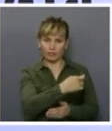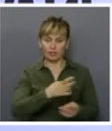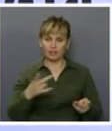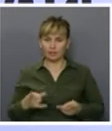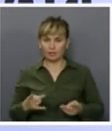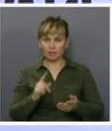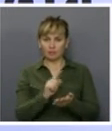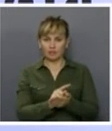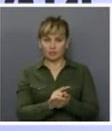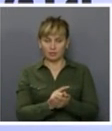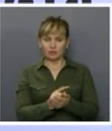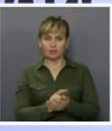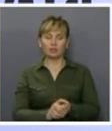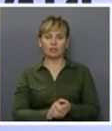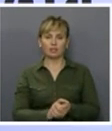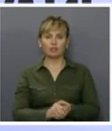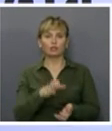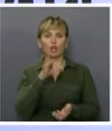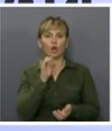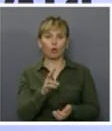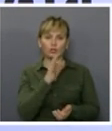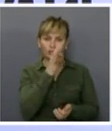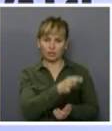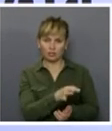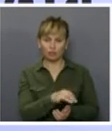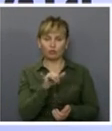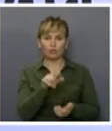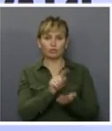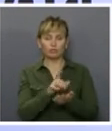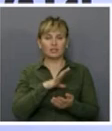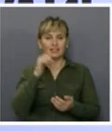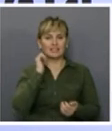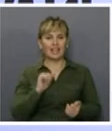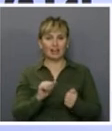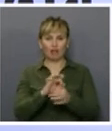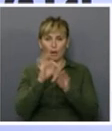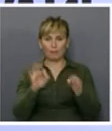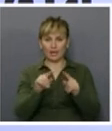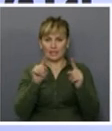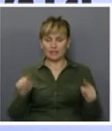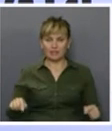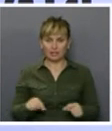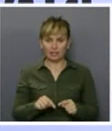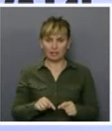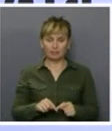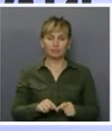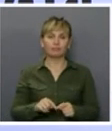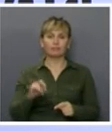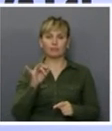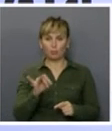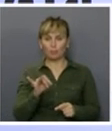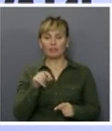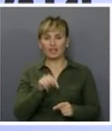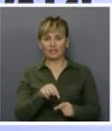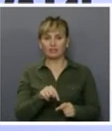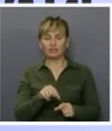обязуетесь поставить в такой-то определенный срок. У вас должен быть обязательно наличие старого образца контрольно-кассовой машины. Здесь